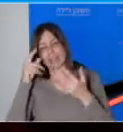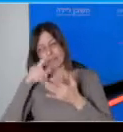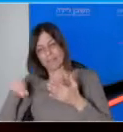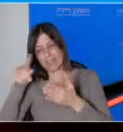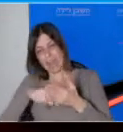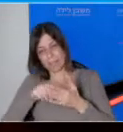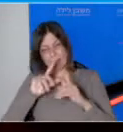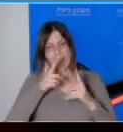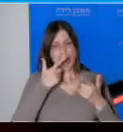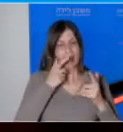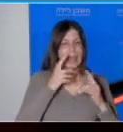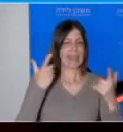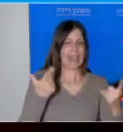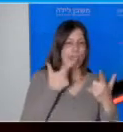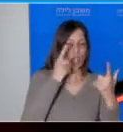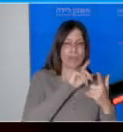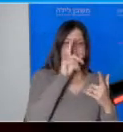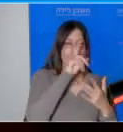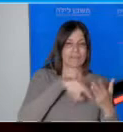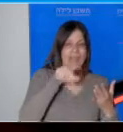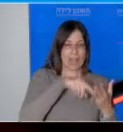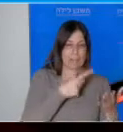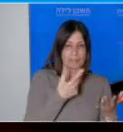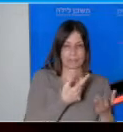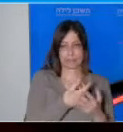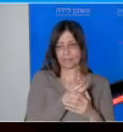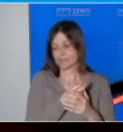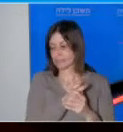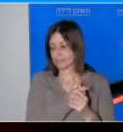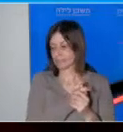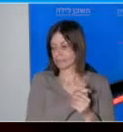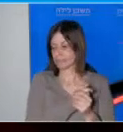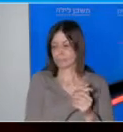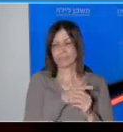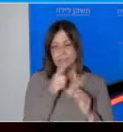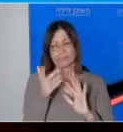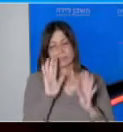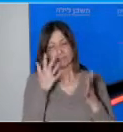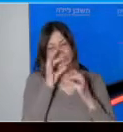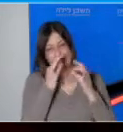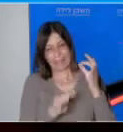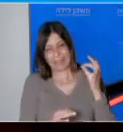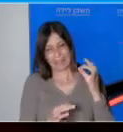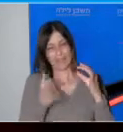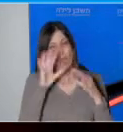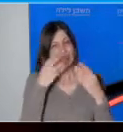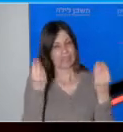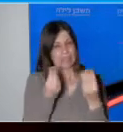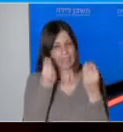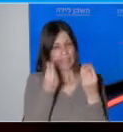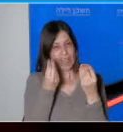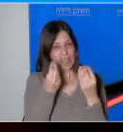את ענף האירועים לא מבטלים, אבל אלה פחות או יותר הפרטים. ועוד דבר